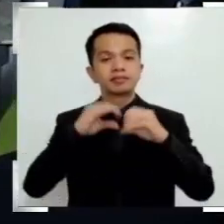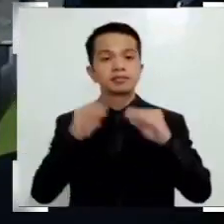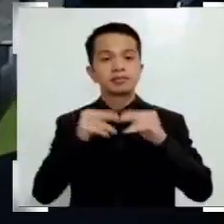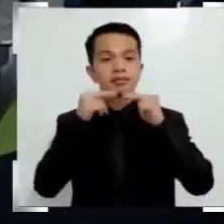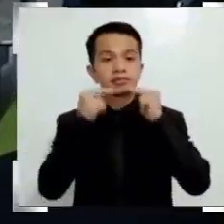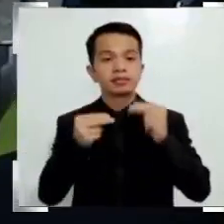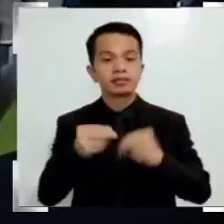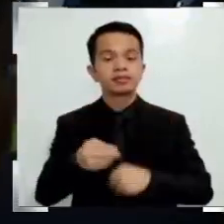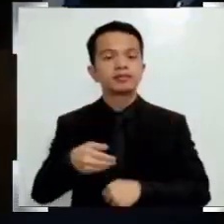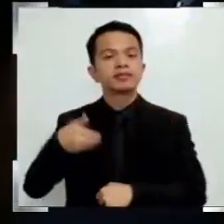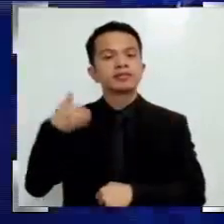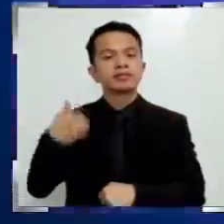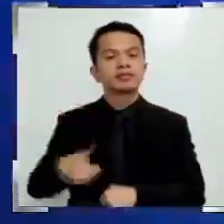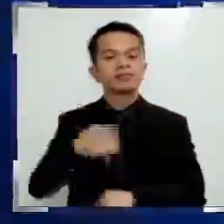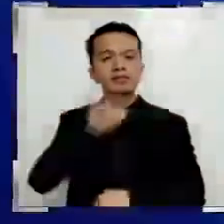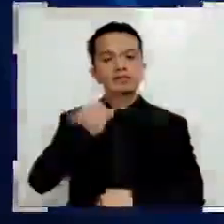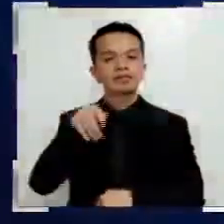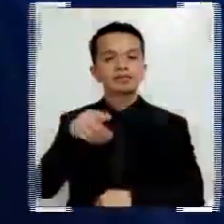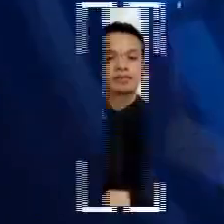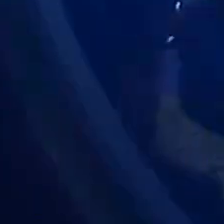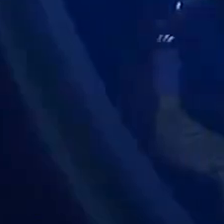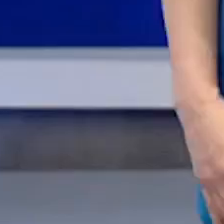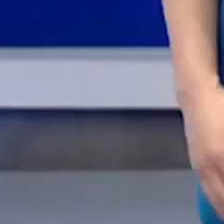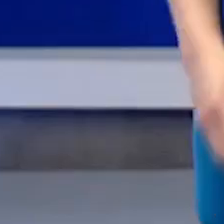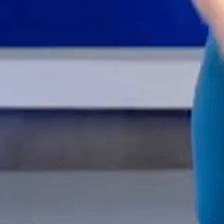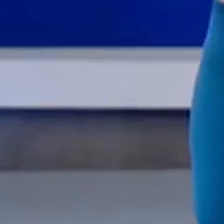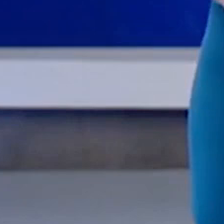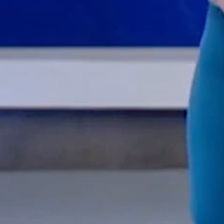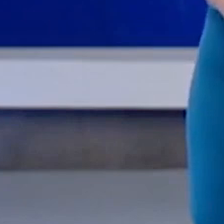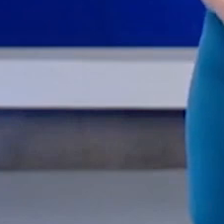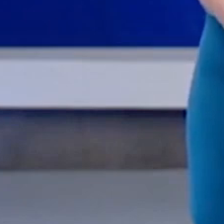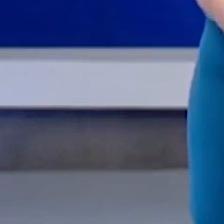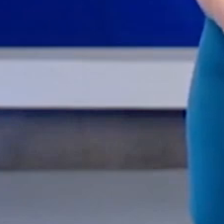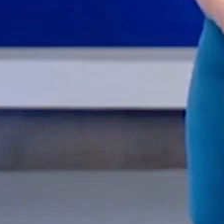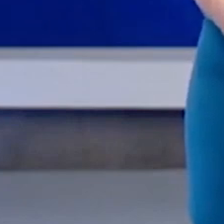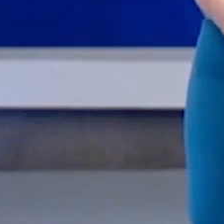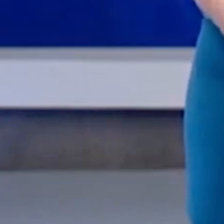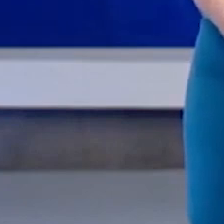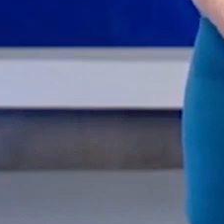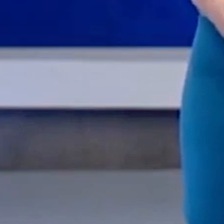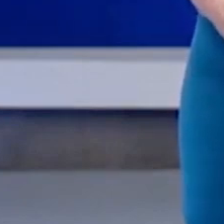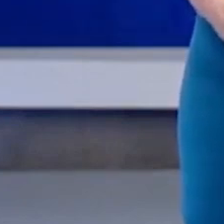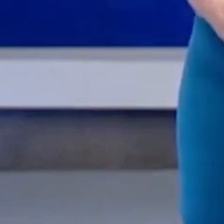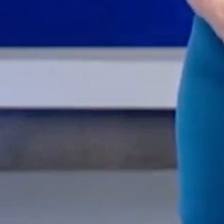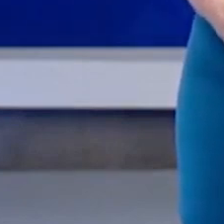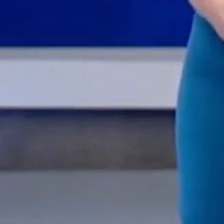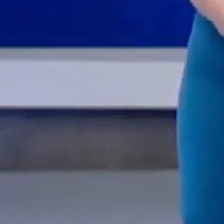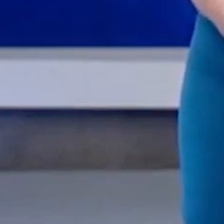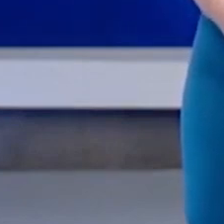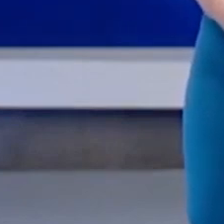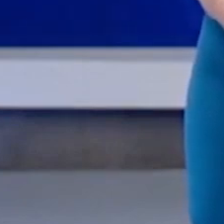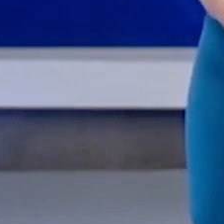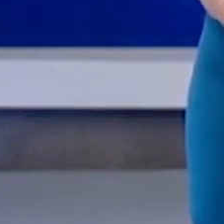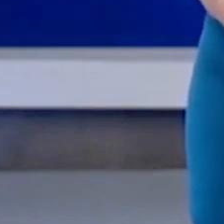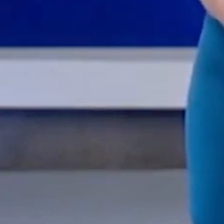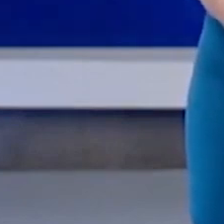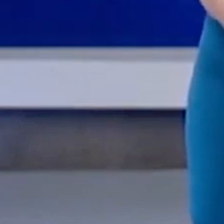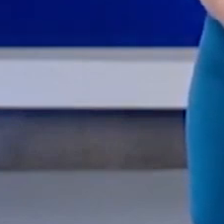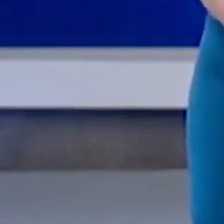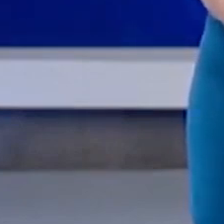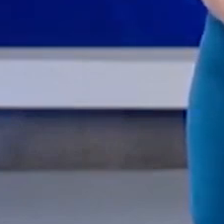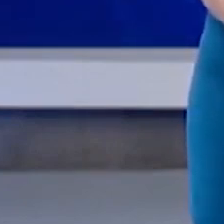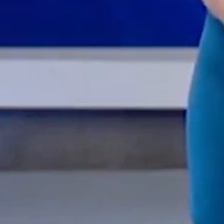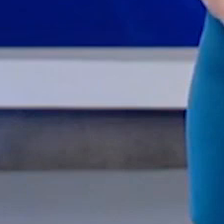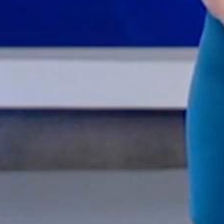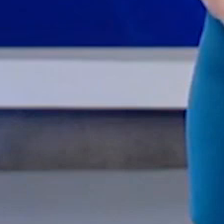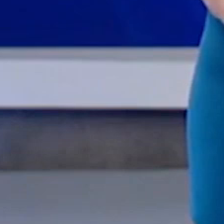JP Soriano ang inyong saksi. Mga kapuso, sama-sama tayong maging saksi. Mag-subscribe sa GMA